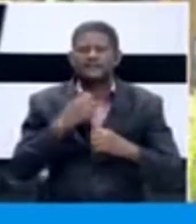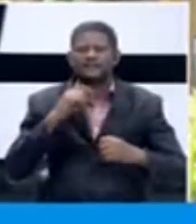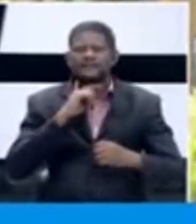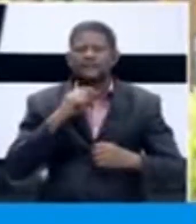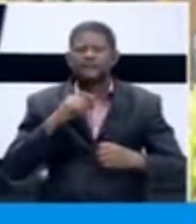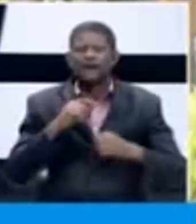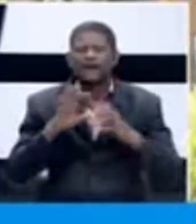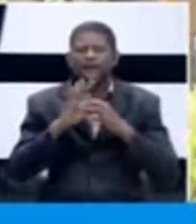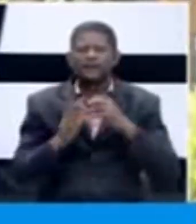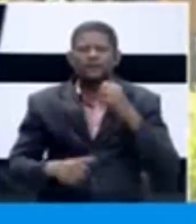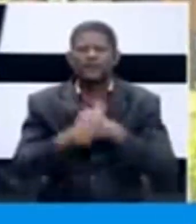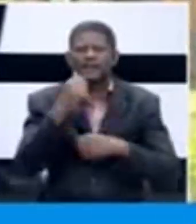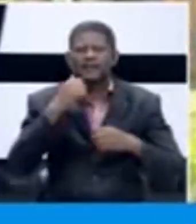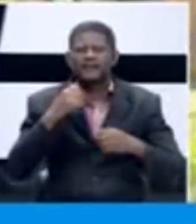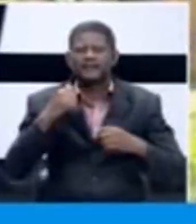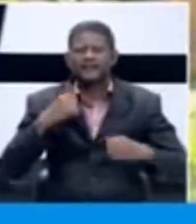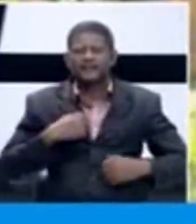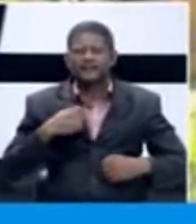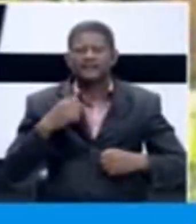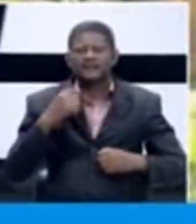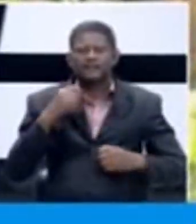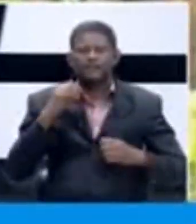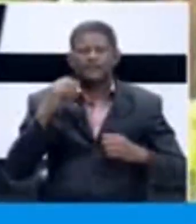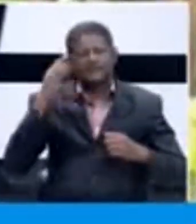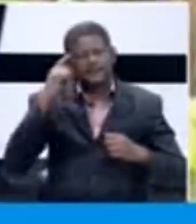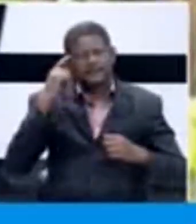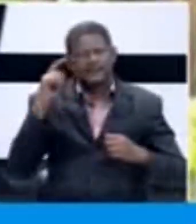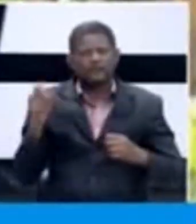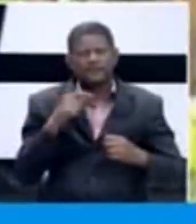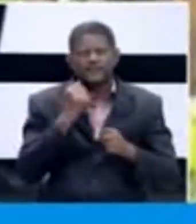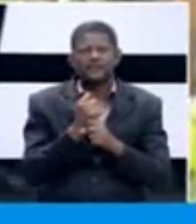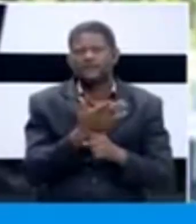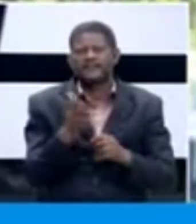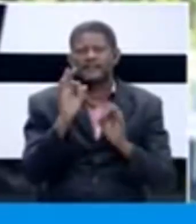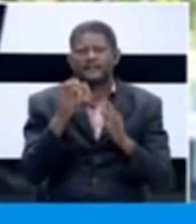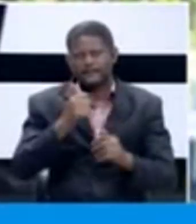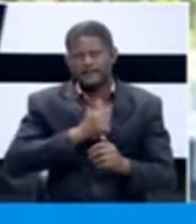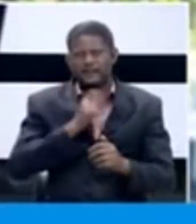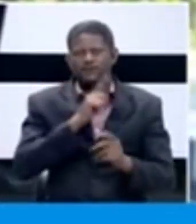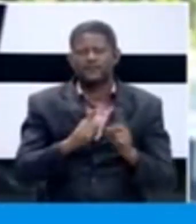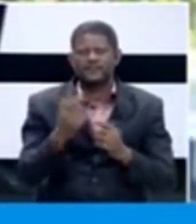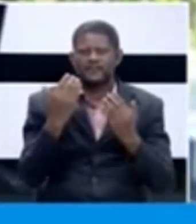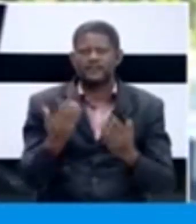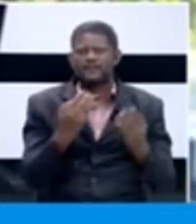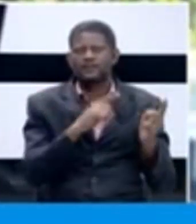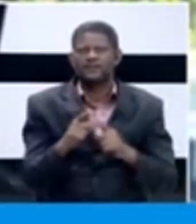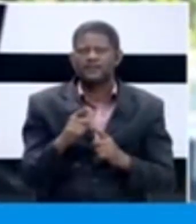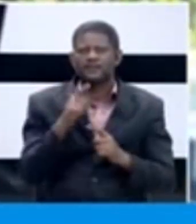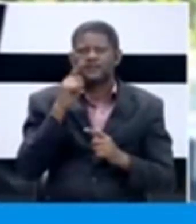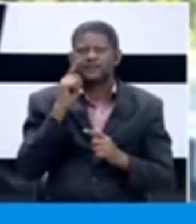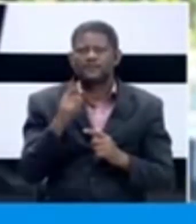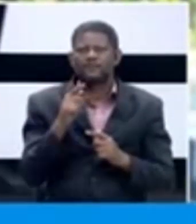ይኹን ካልእ እዚ ትግራይ ይኹን ክንሰርሐሎ ለይኒ ሰርሖ መንገዲስ የብናይ ብስሩ እውን ንባዕለይ እውን ሕዚ እውን ንቶም